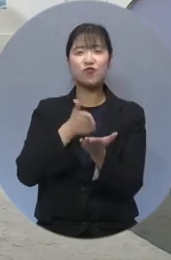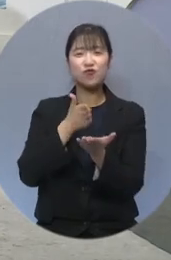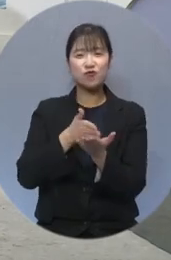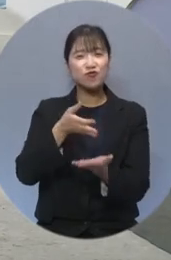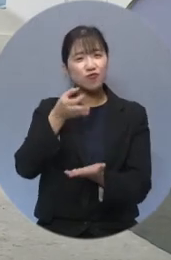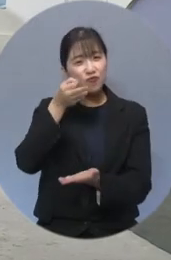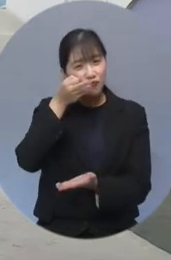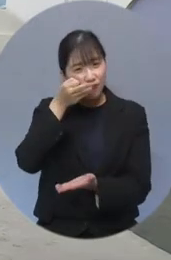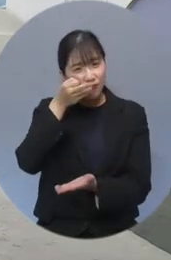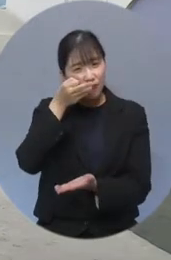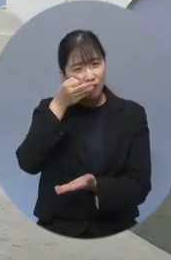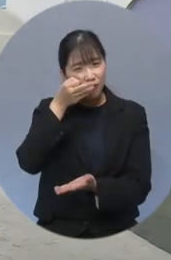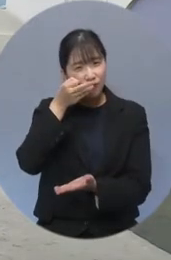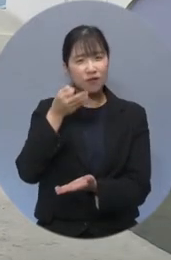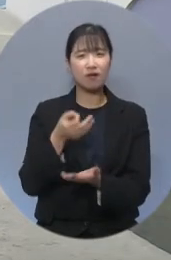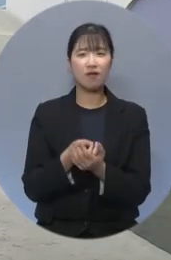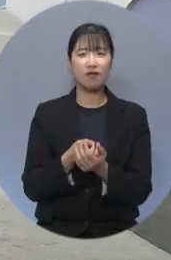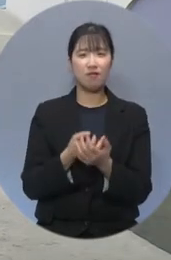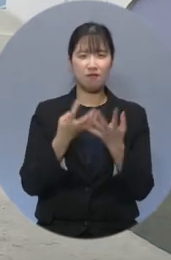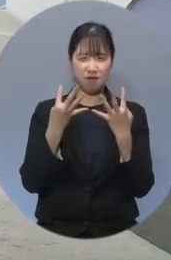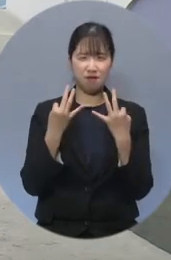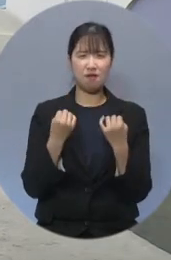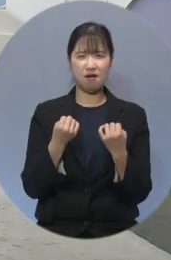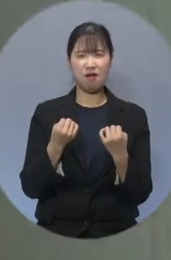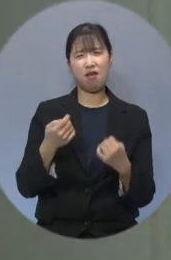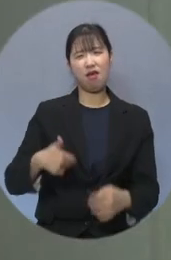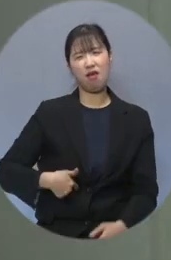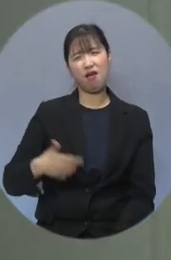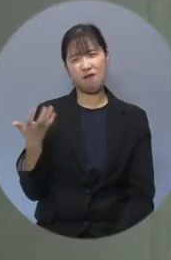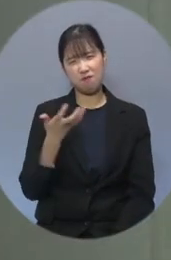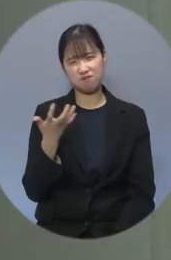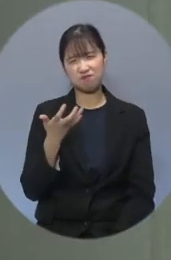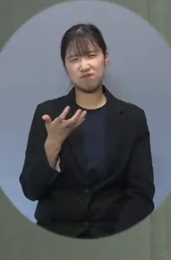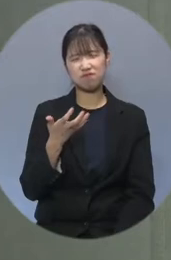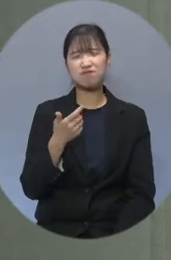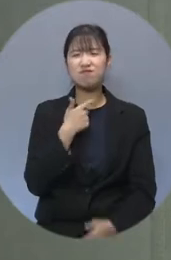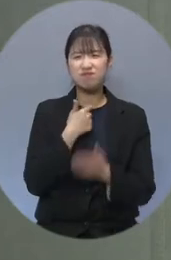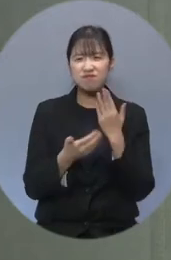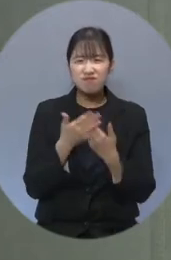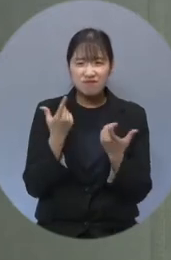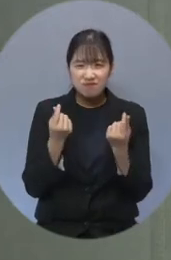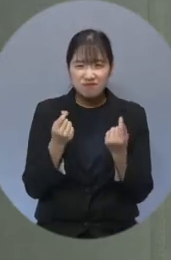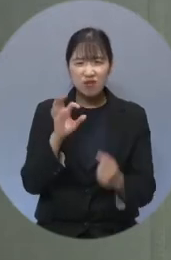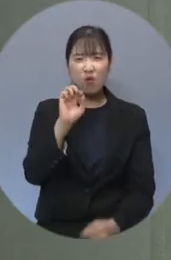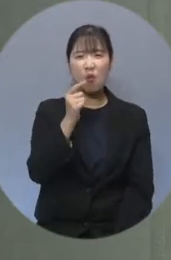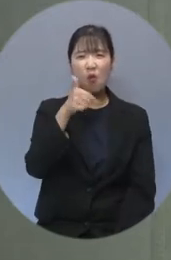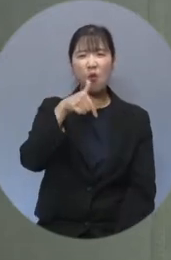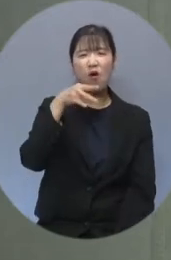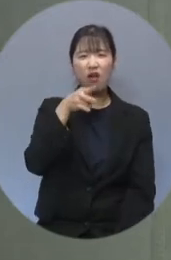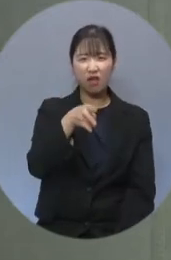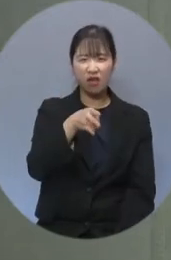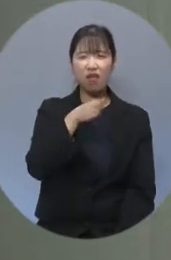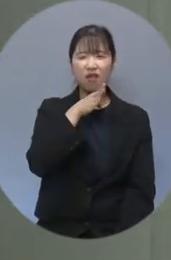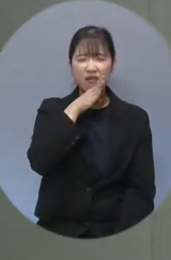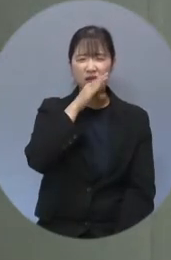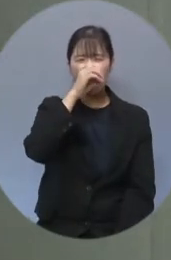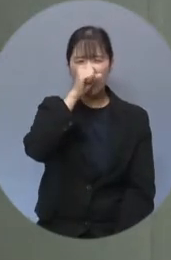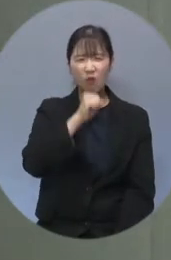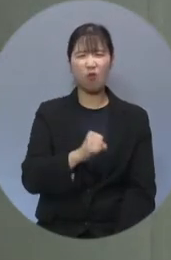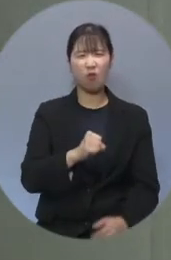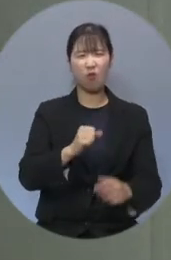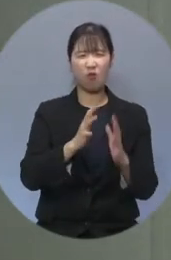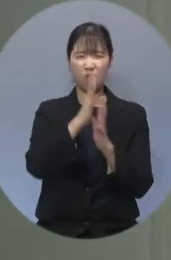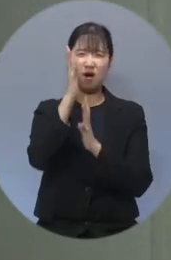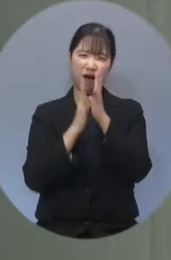네네. 많은 아픔을 같이 겪었던 기억이 납니다. 네네. 어깨에 그 네네. 좋은 솔밭을 다